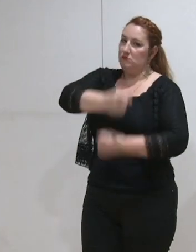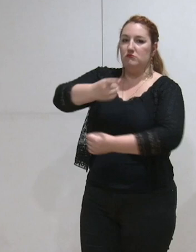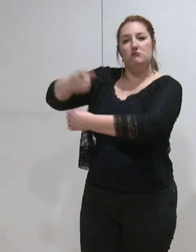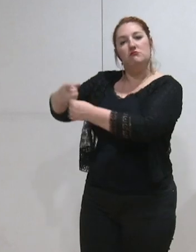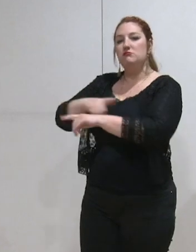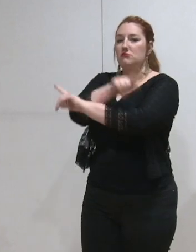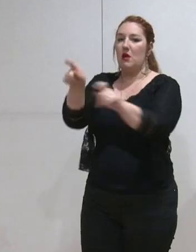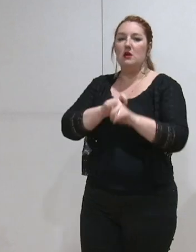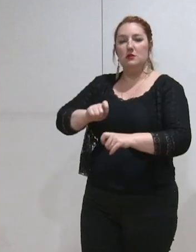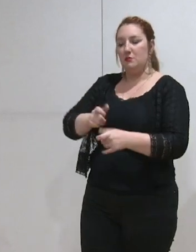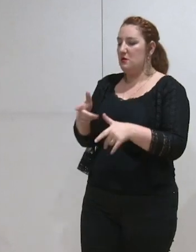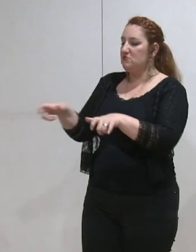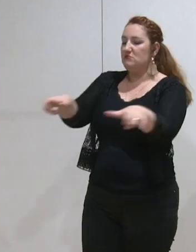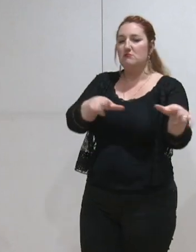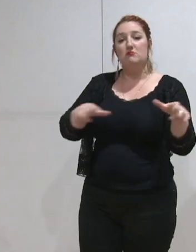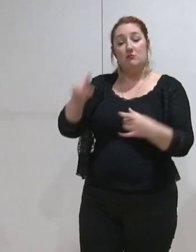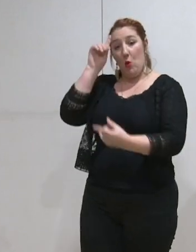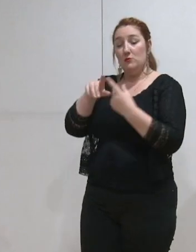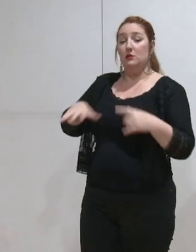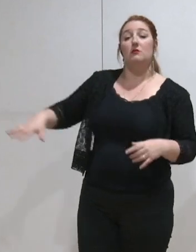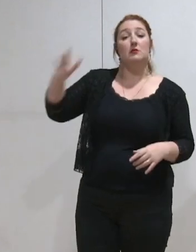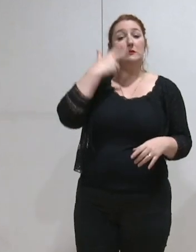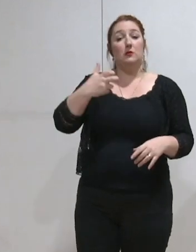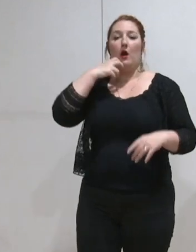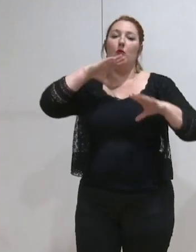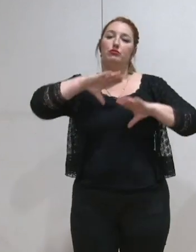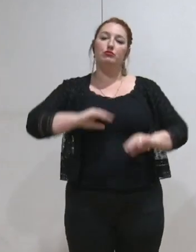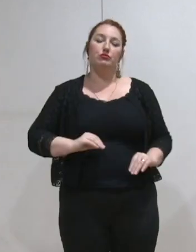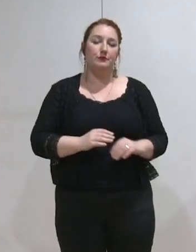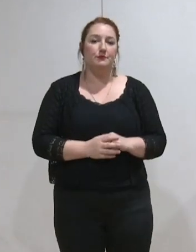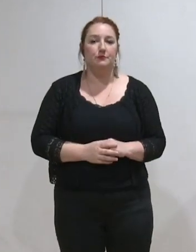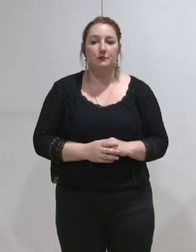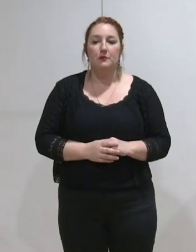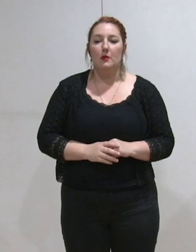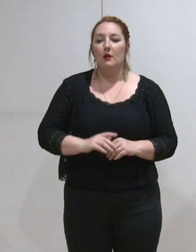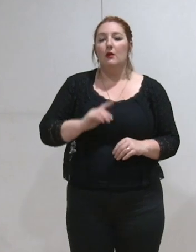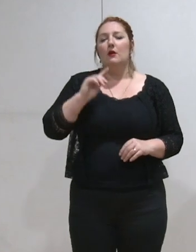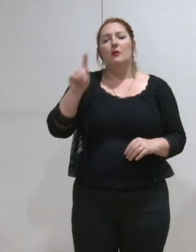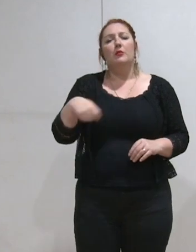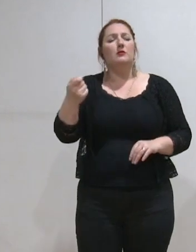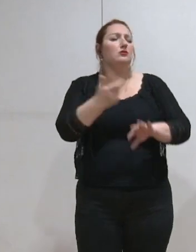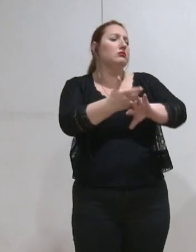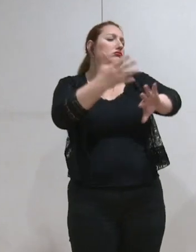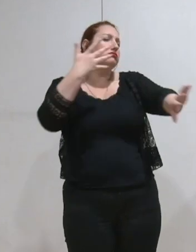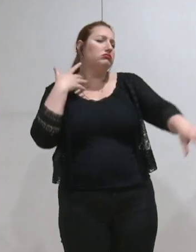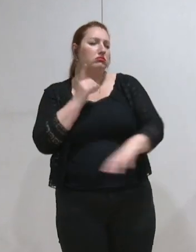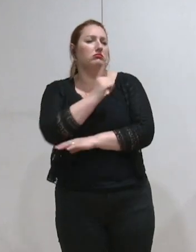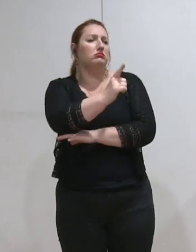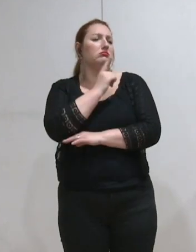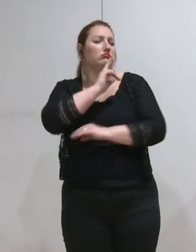concitoyens certes la question de la vidéosurveillance sur l'espace public nous a opposé